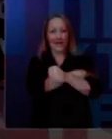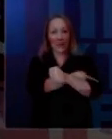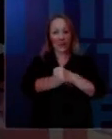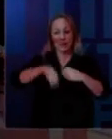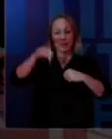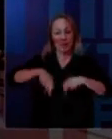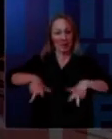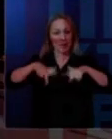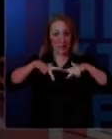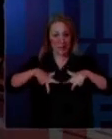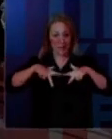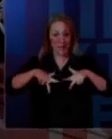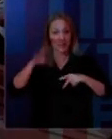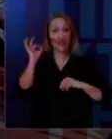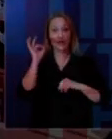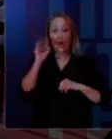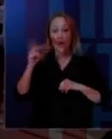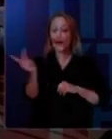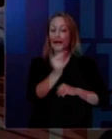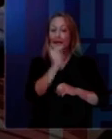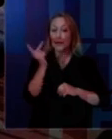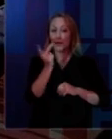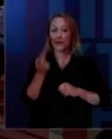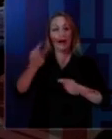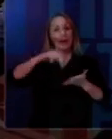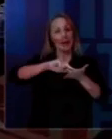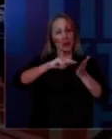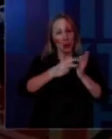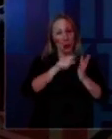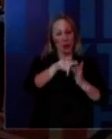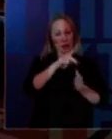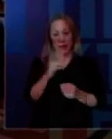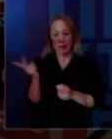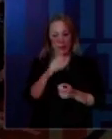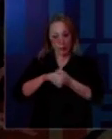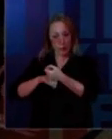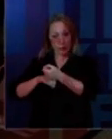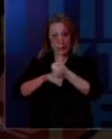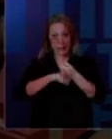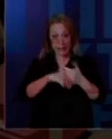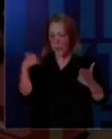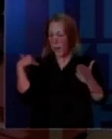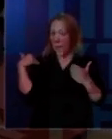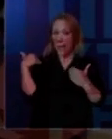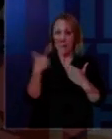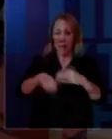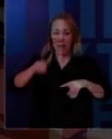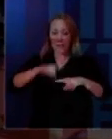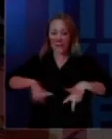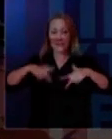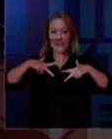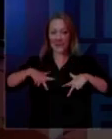σήμερα για να στηρίξει την κοινωνία και την οικονομία είναι οι μεγαλύτερες που είχαν ποτέ ελληνικές